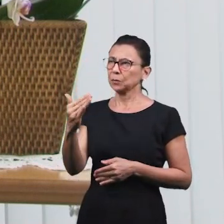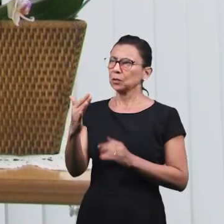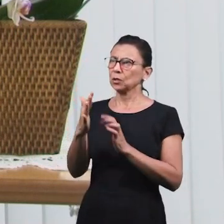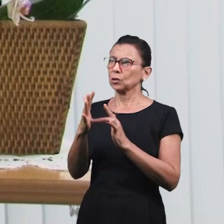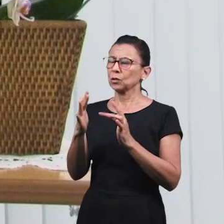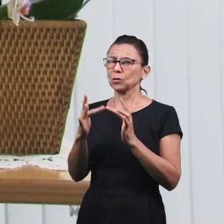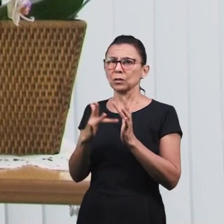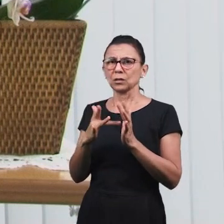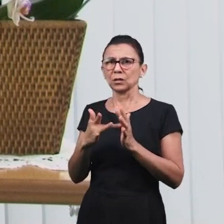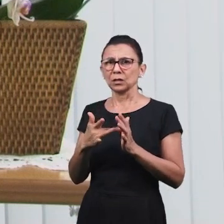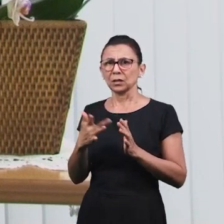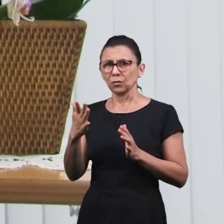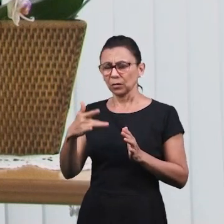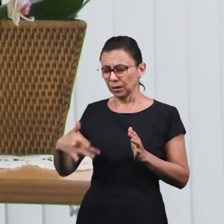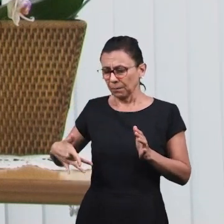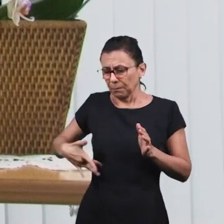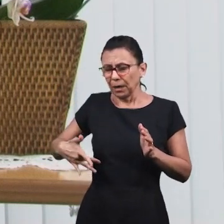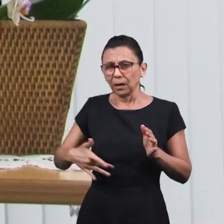dans les